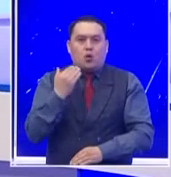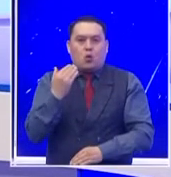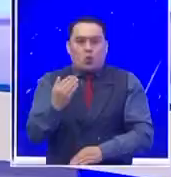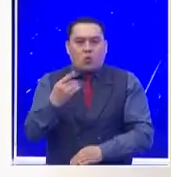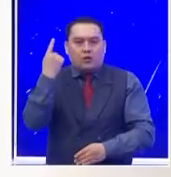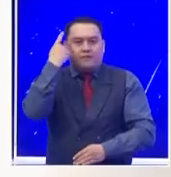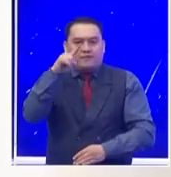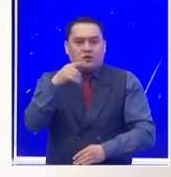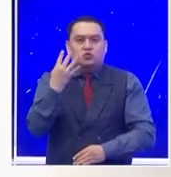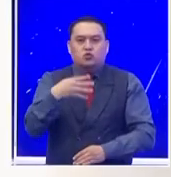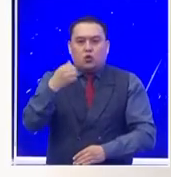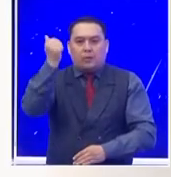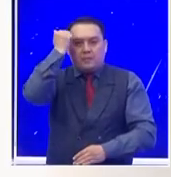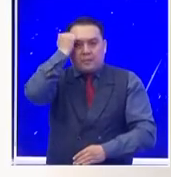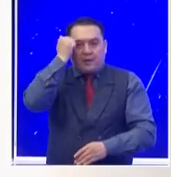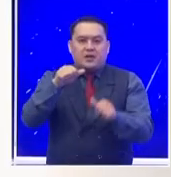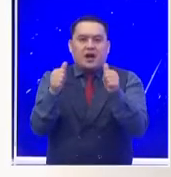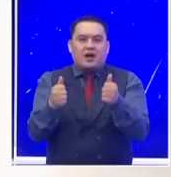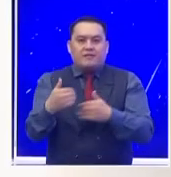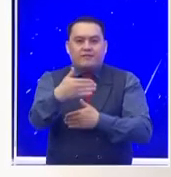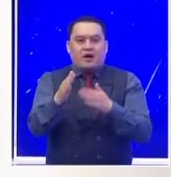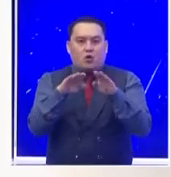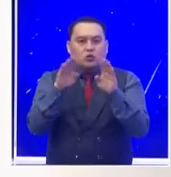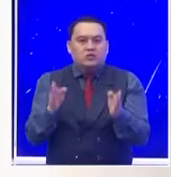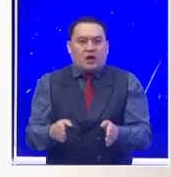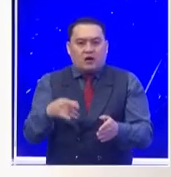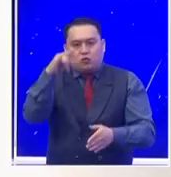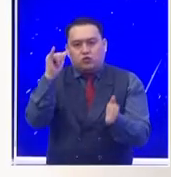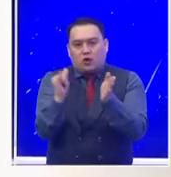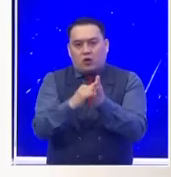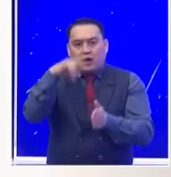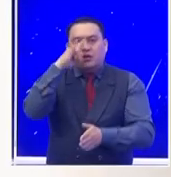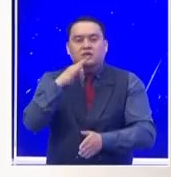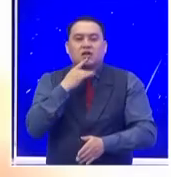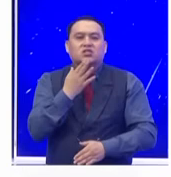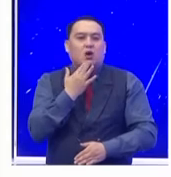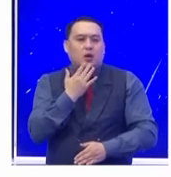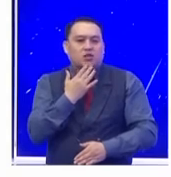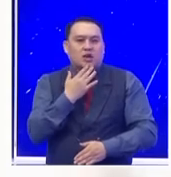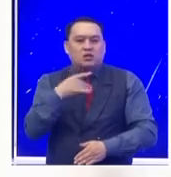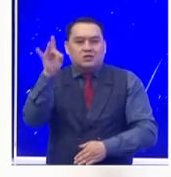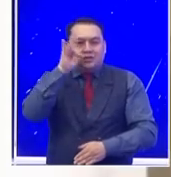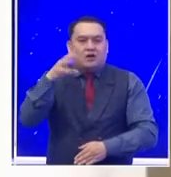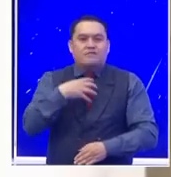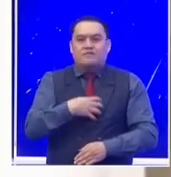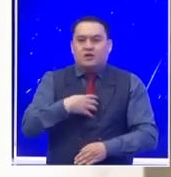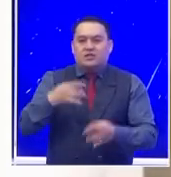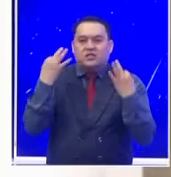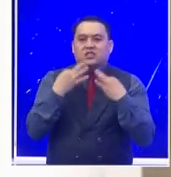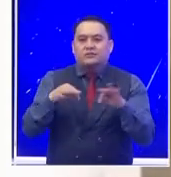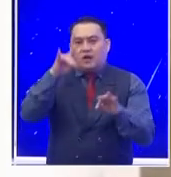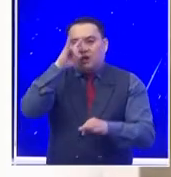является автором более 40 памятников и авторских работ установлены в казахстане и за рубежом среди самых значимых монумент независимости